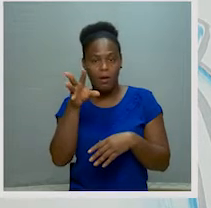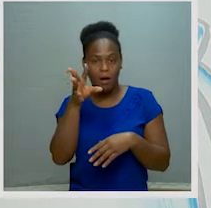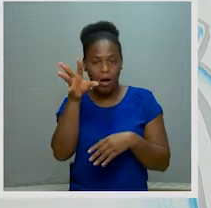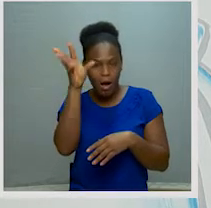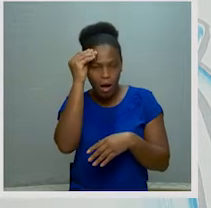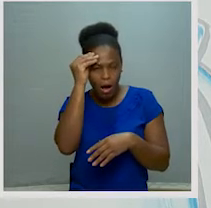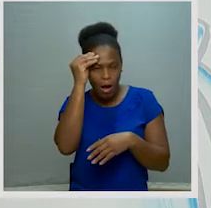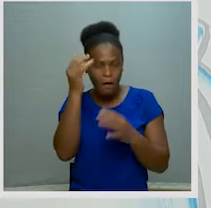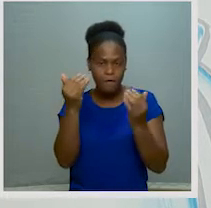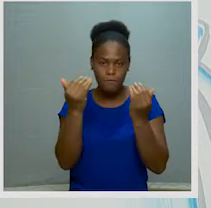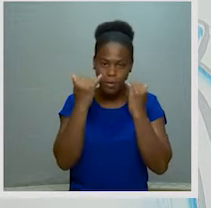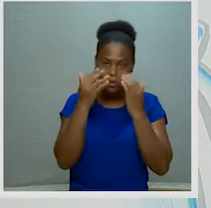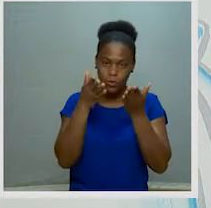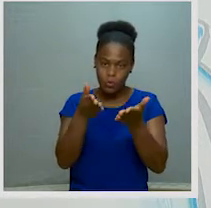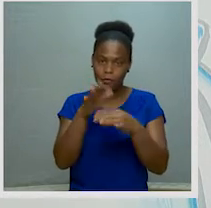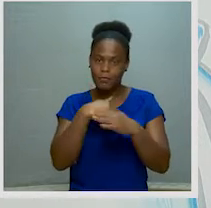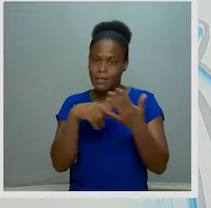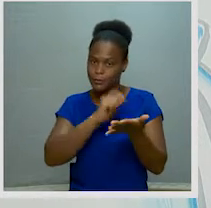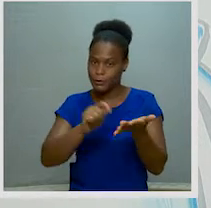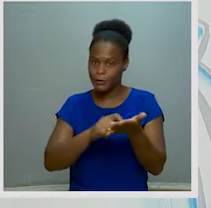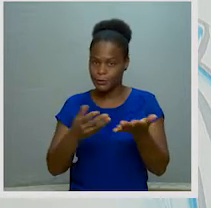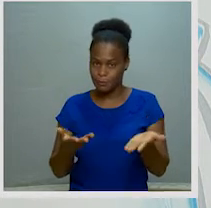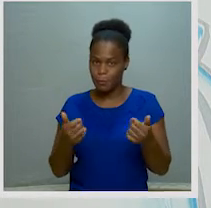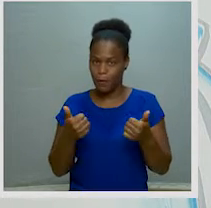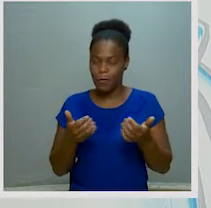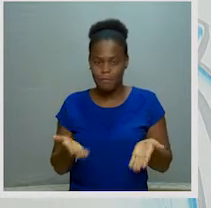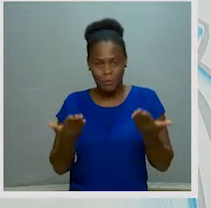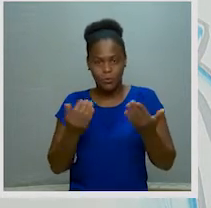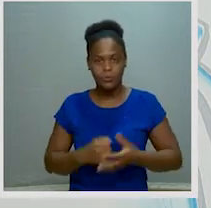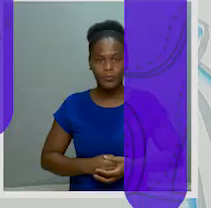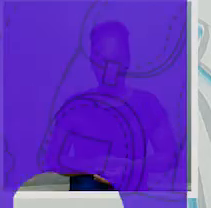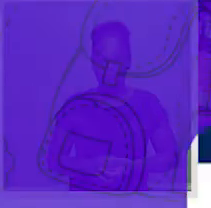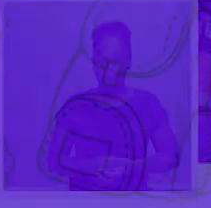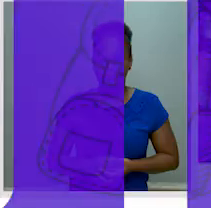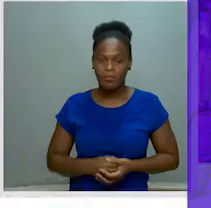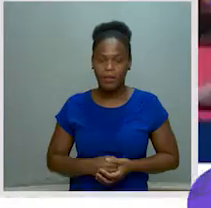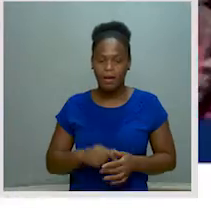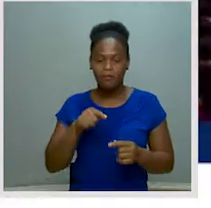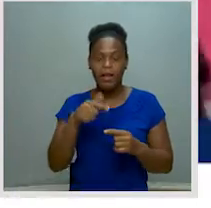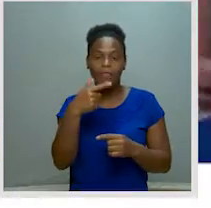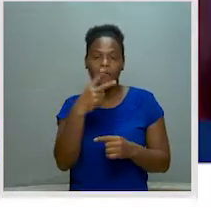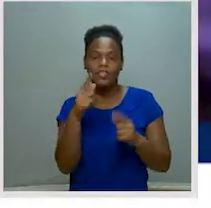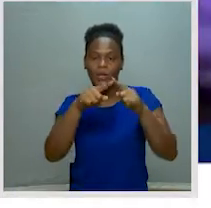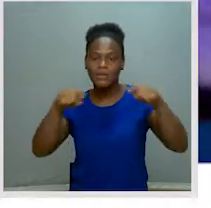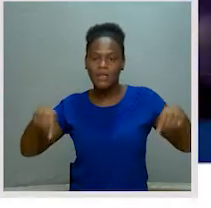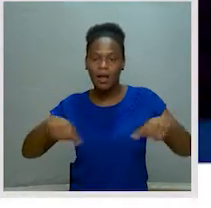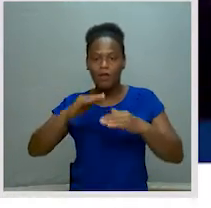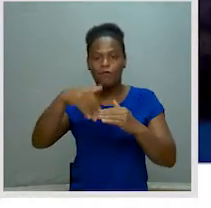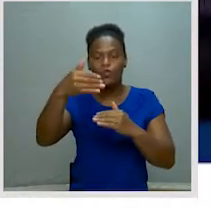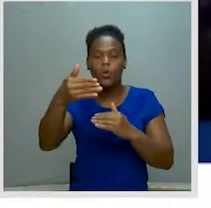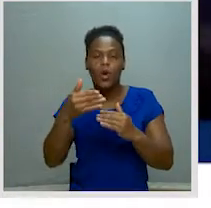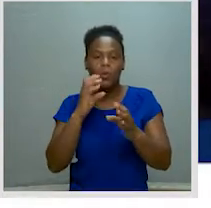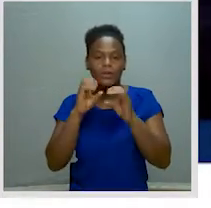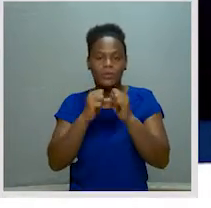prendre les informations qui vous aident à faire ceci. C'est bon? On y va. Au sous-sol de Télé Futur Média,